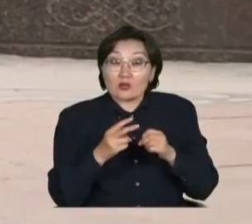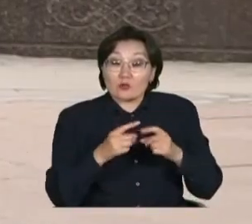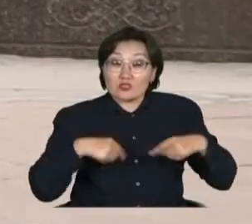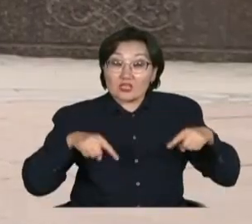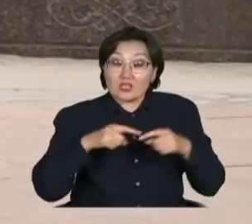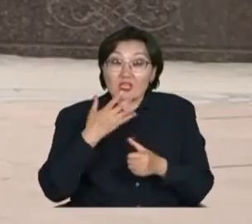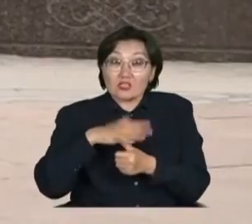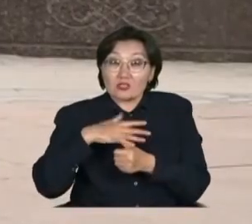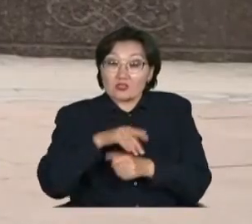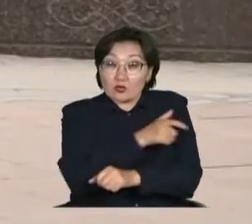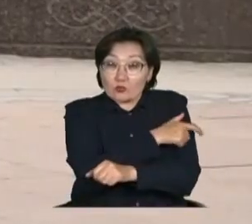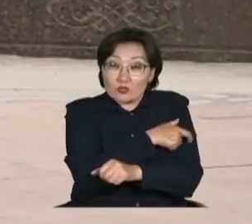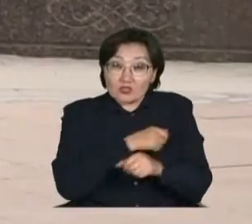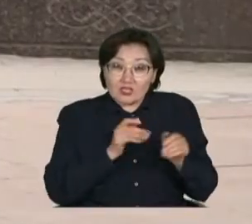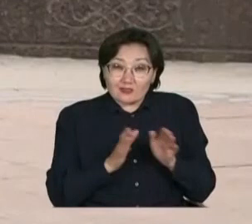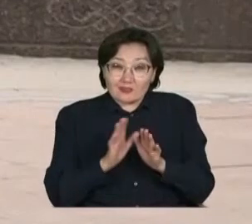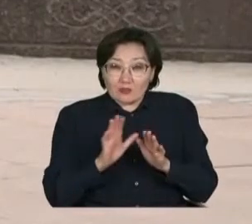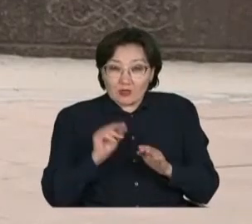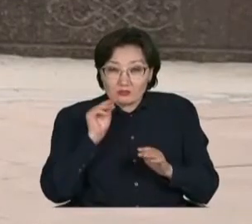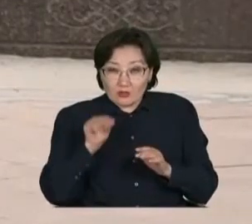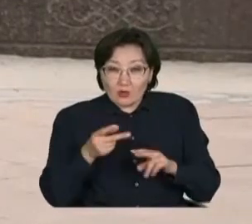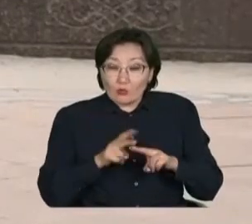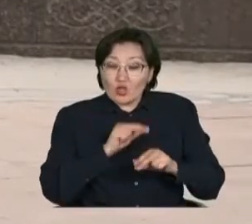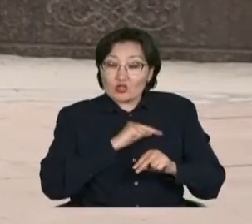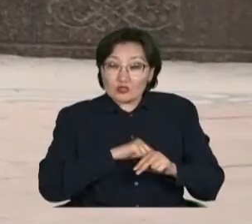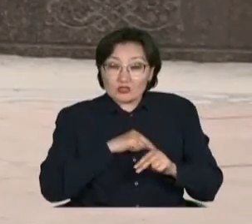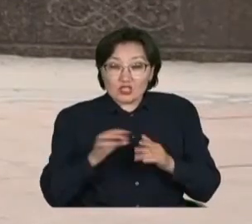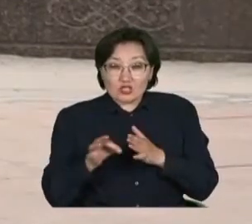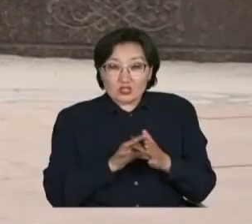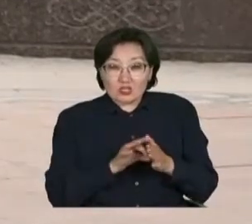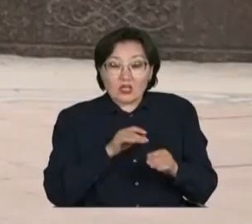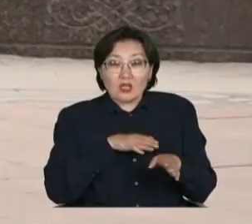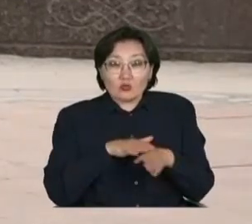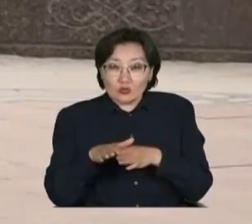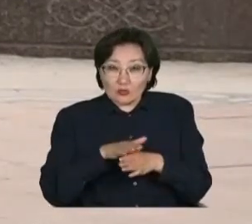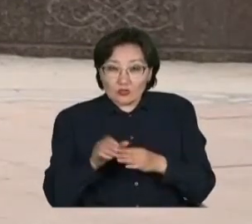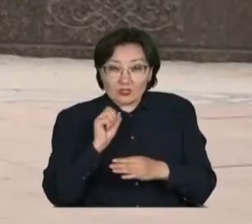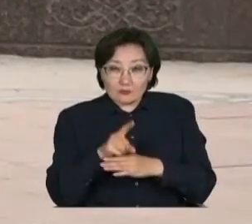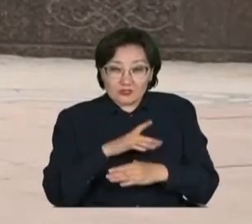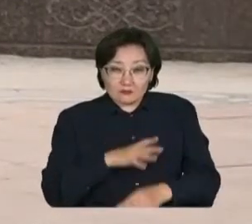тікұшақтар кезекшілігін реттемегенін сынап, бұл жұмысты жеделдетуді тапсырды.